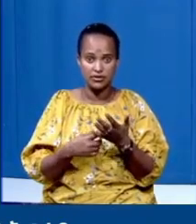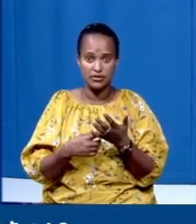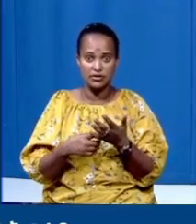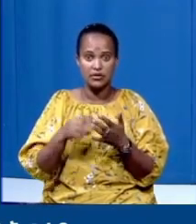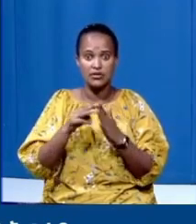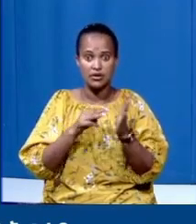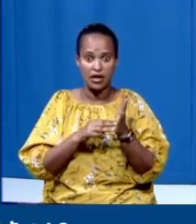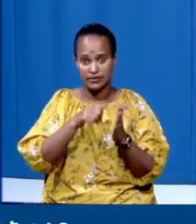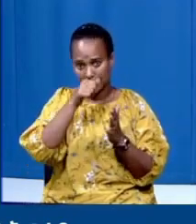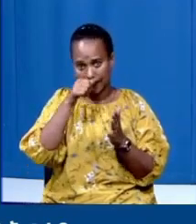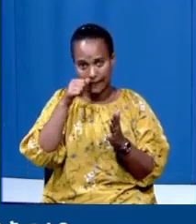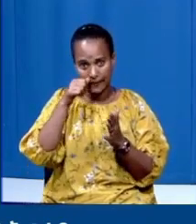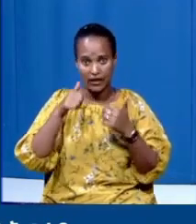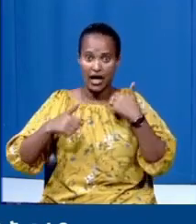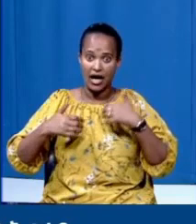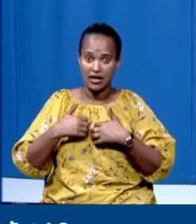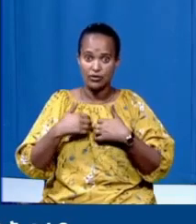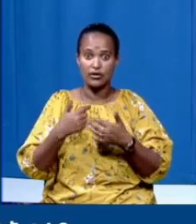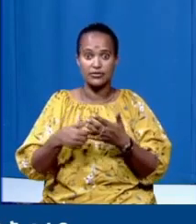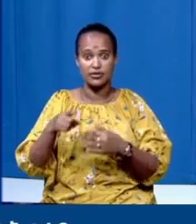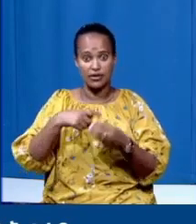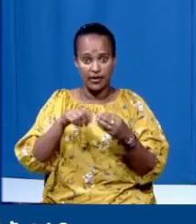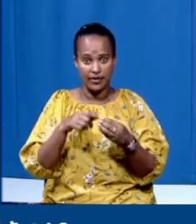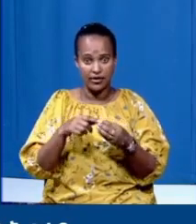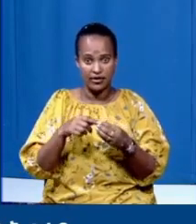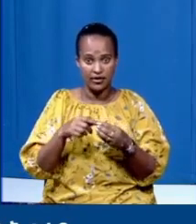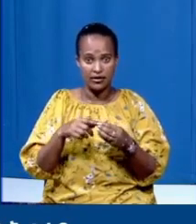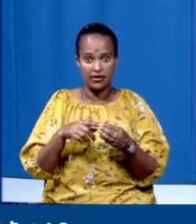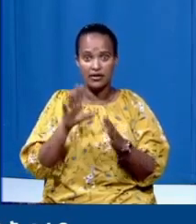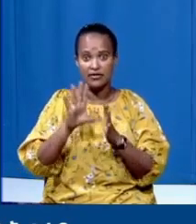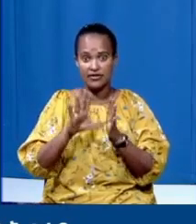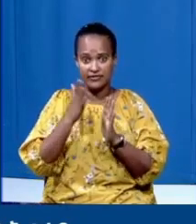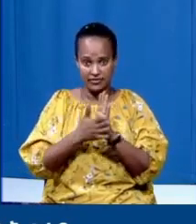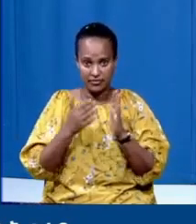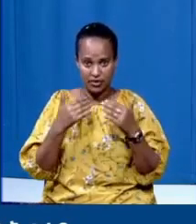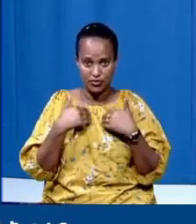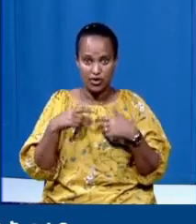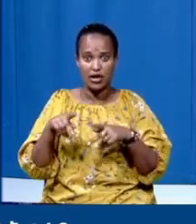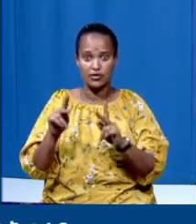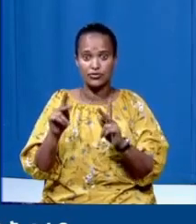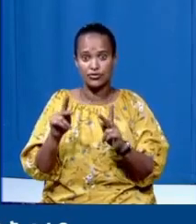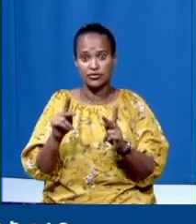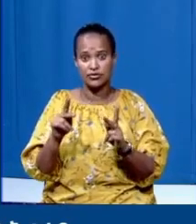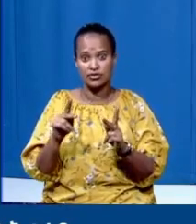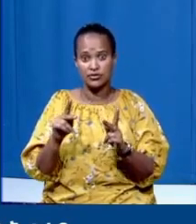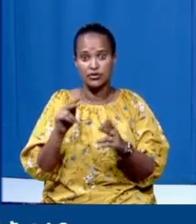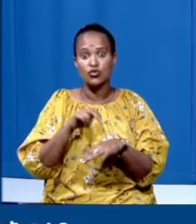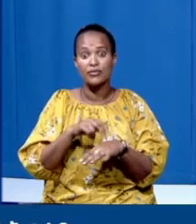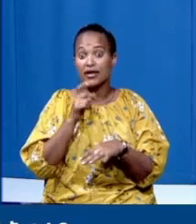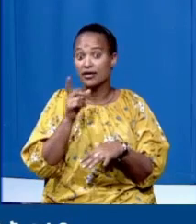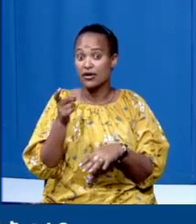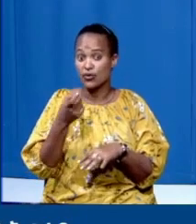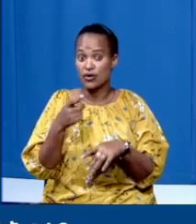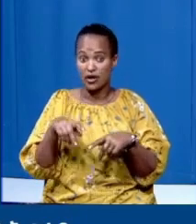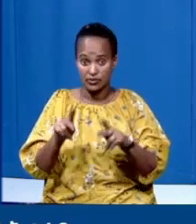ስርዓት ኢሳያስ ሰራዊቱ ማለት እዩ ኣብዚ ከባቢ እዚ ብዙሕ ግፍዒ እዩ ፈፂሙን ኣብሲሑን ናይ ሓረስቶት ግራውቲ ኣብ ቁም ነገር ንኸይውዕሉ